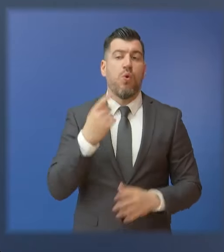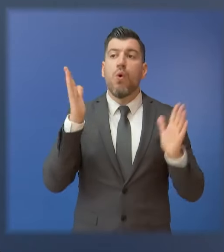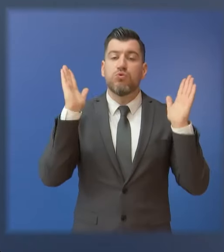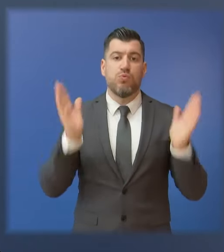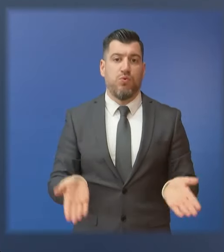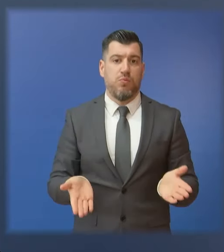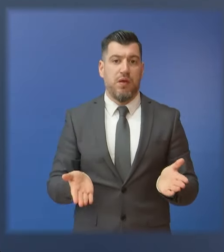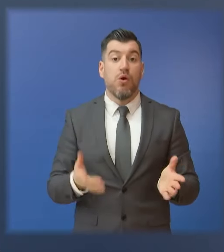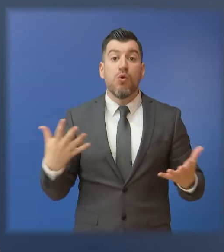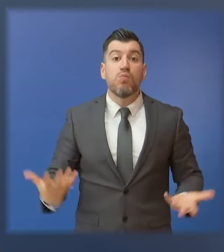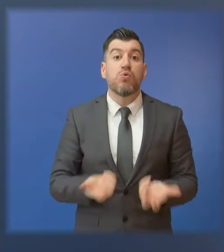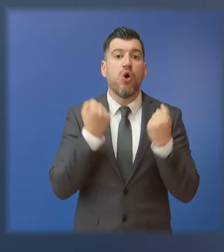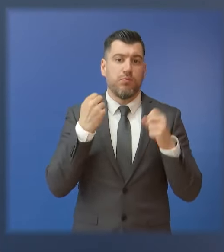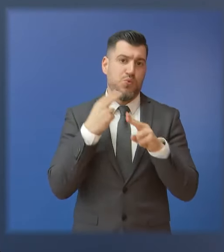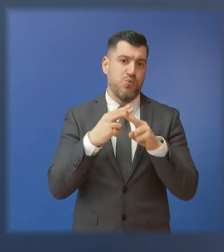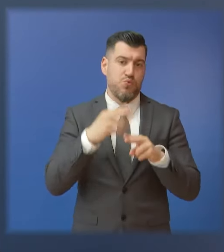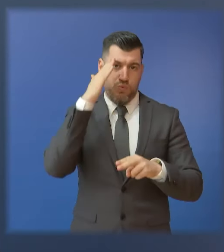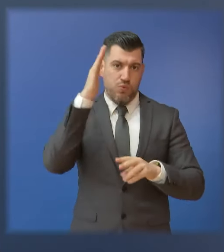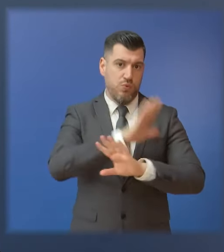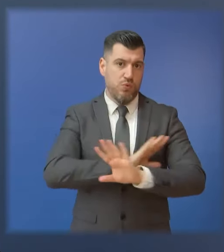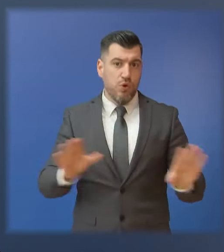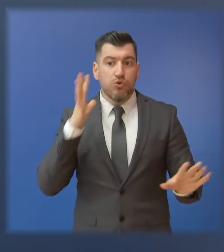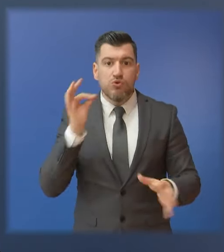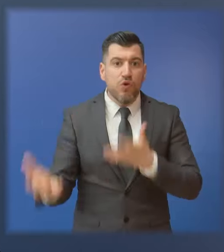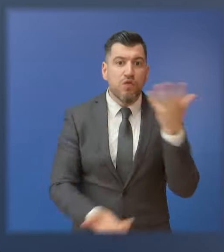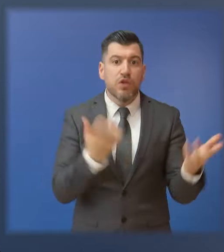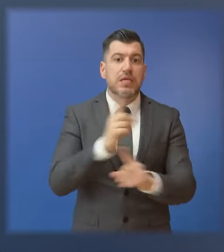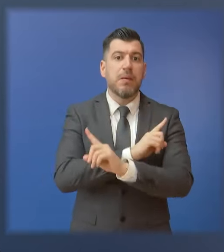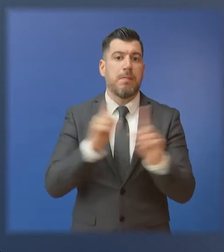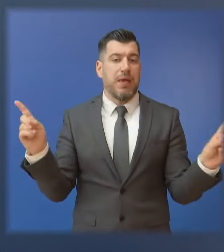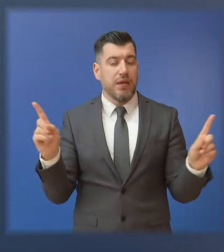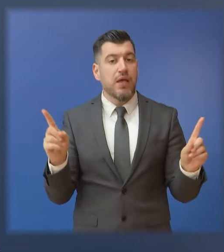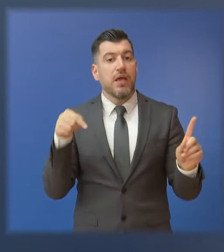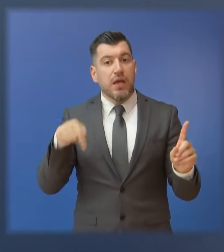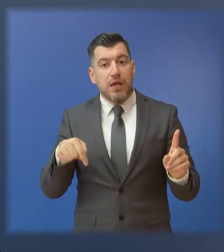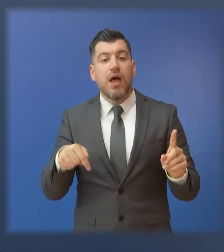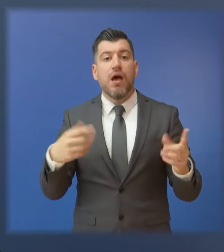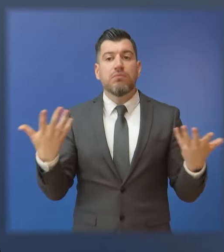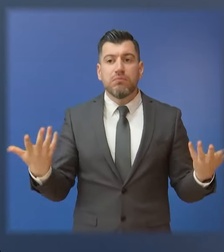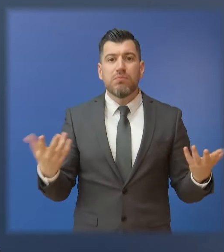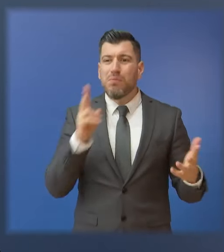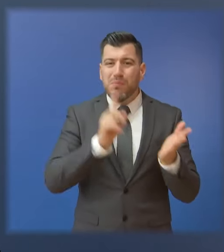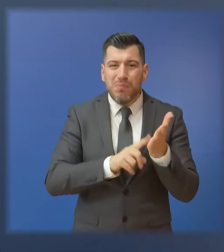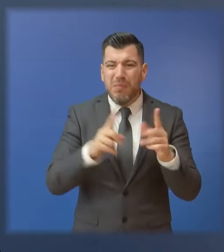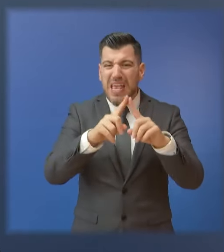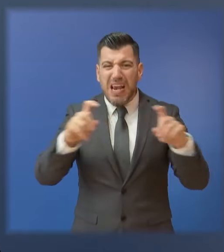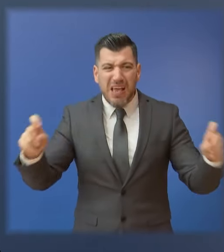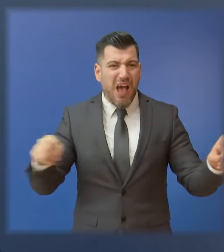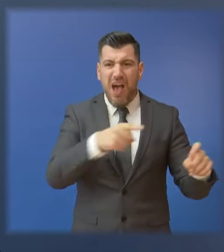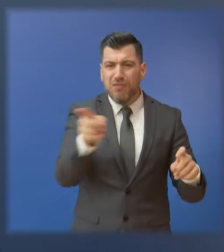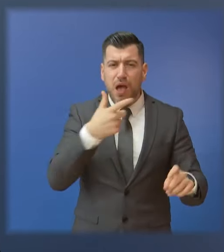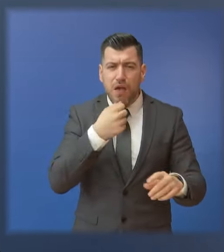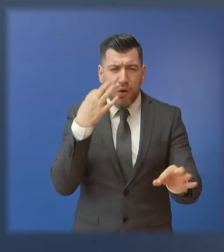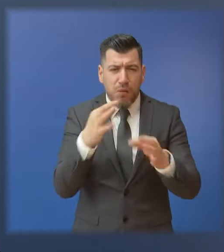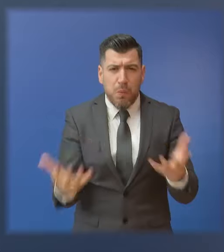πρόληψη αποφεύγοντας ενέργειες που μπορεί να προκαλέσουν πυρκαγιά αλλά και μεριμνώντας για την απομάκρυνση γκαι τον καθαρισμό υλικών που μπορεί να